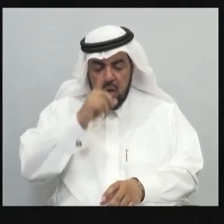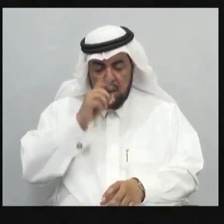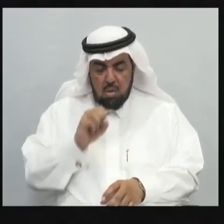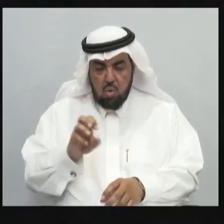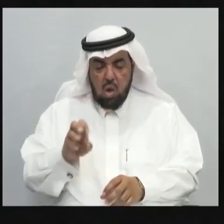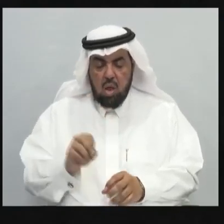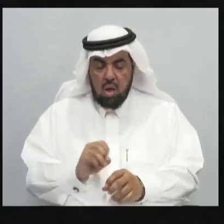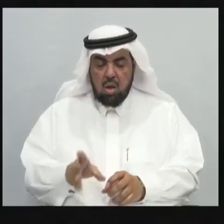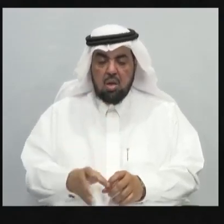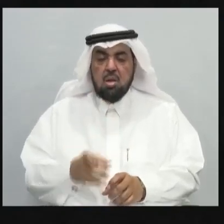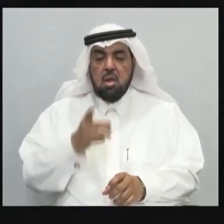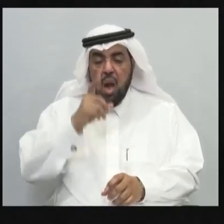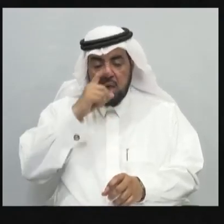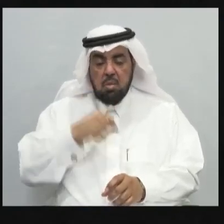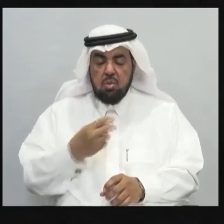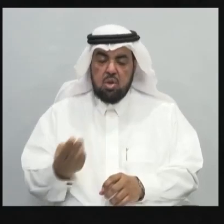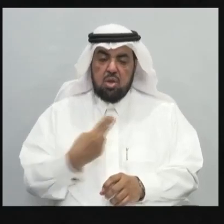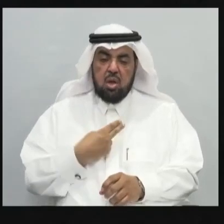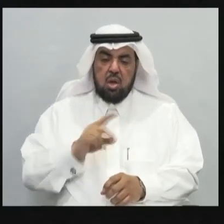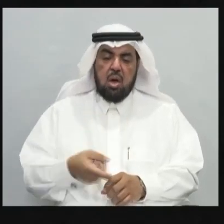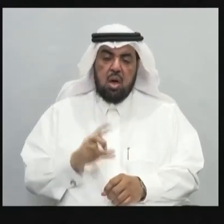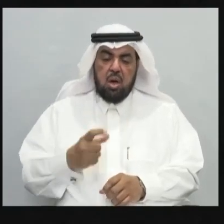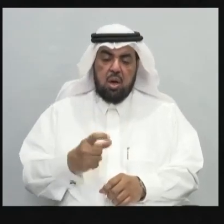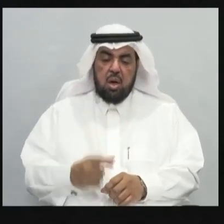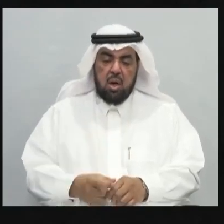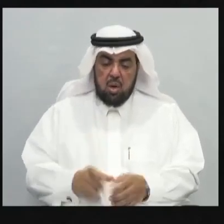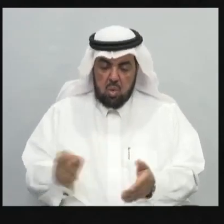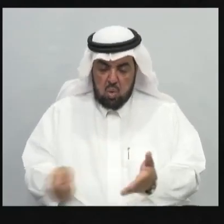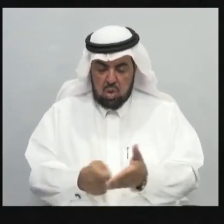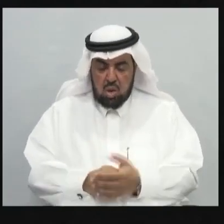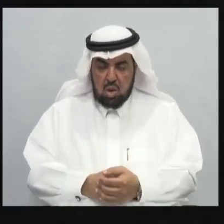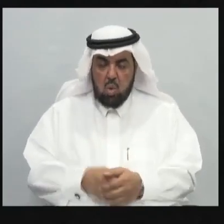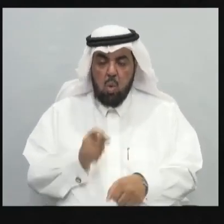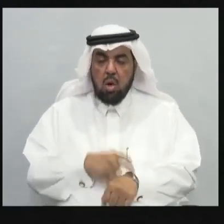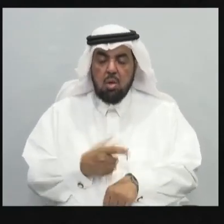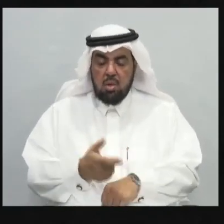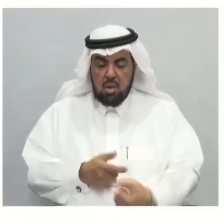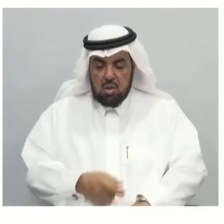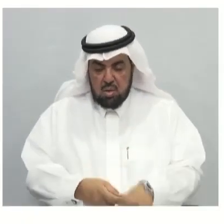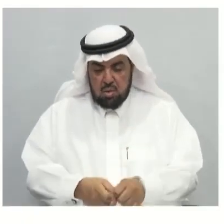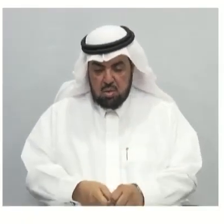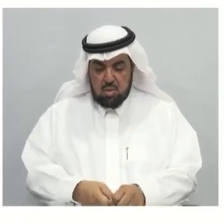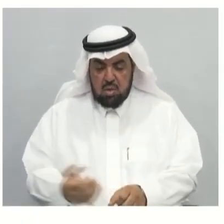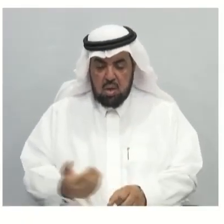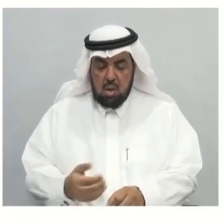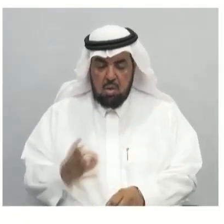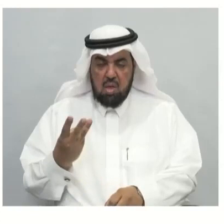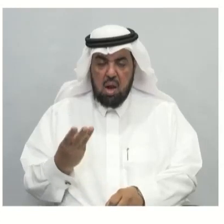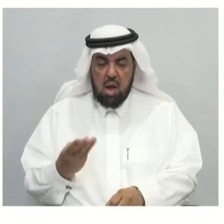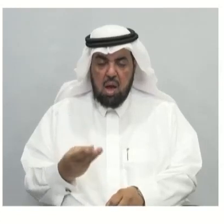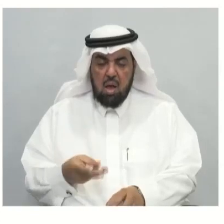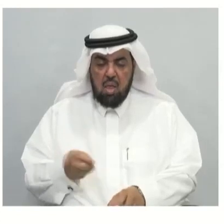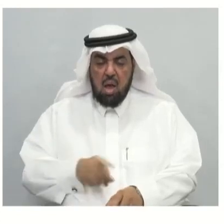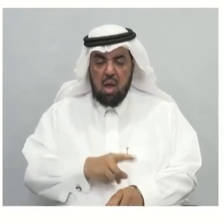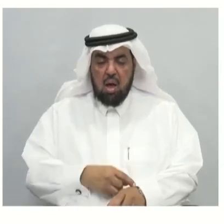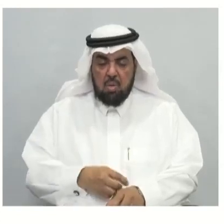توضح طلب الرد صراحه وصيغته وزمنه نلاحظ هنا قبل ثلاثه ايام تم